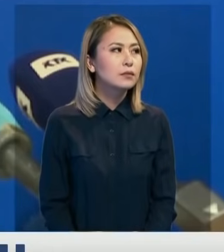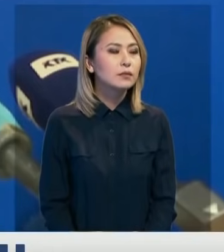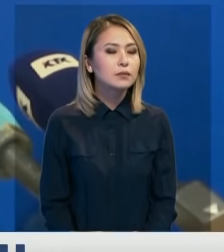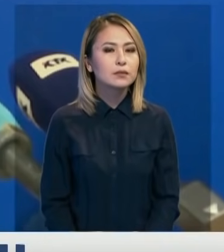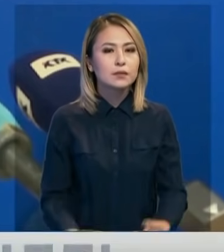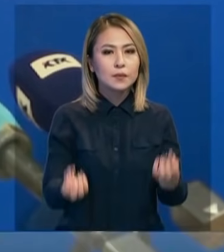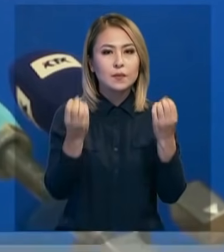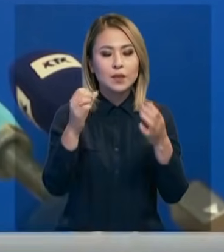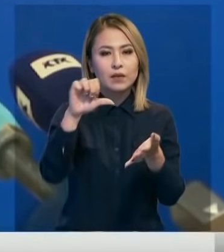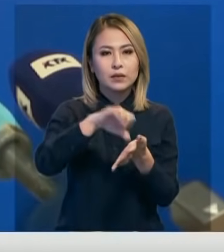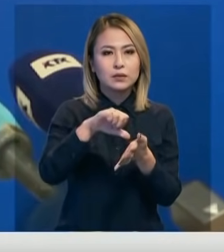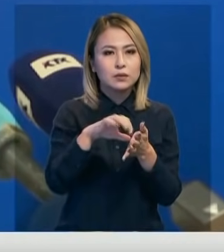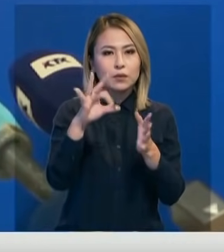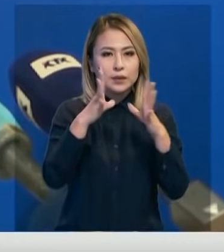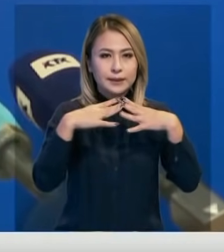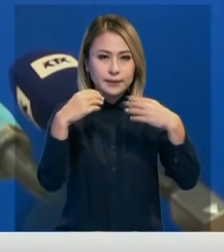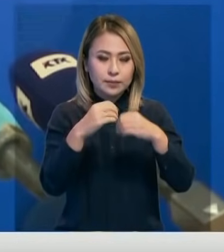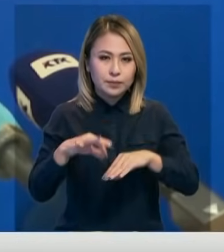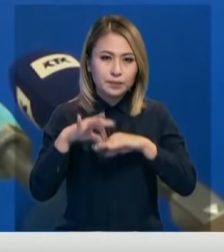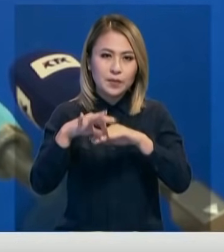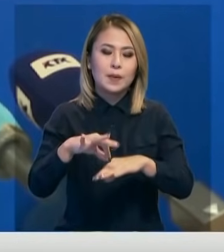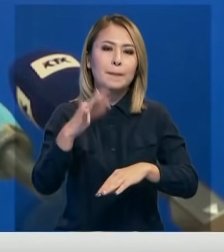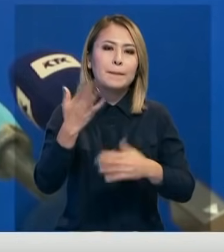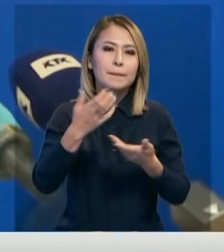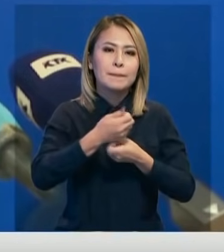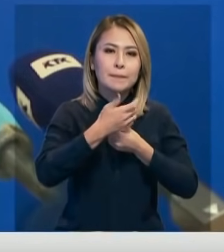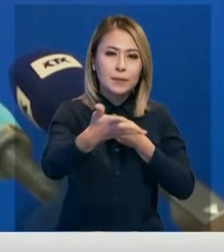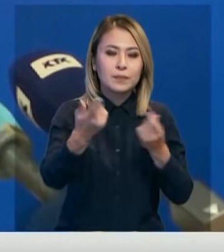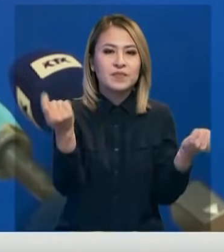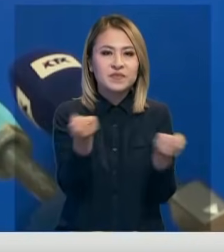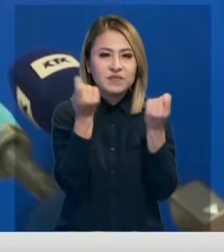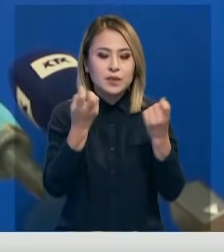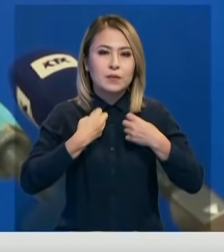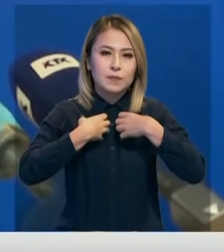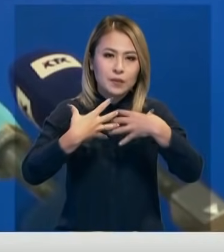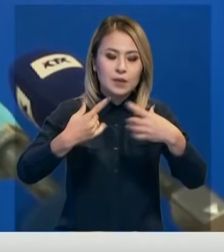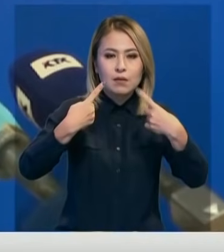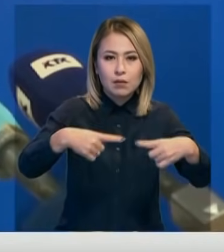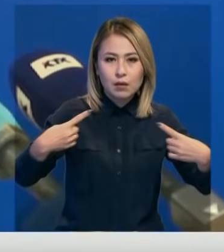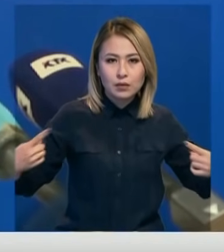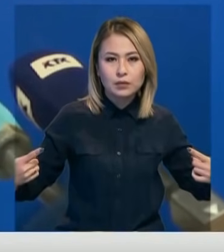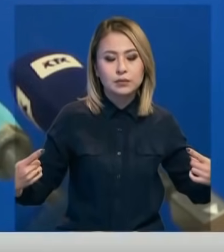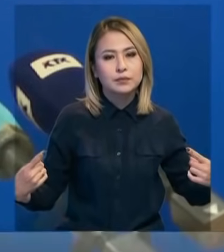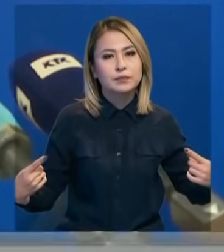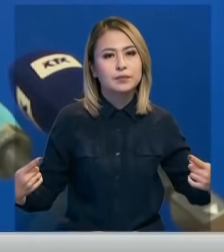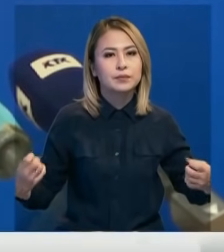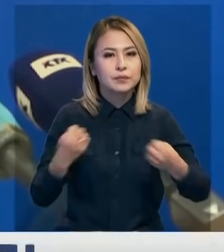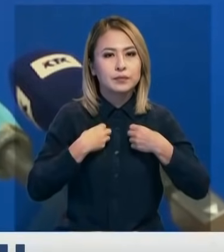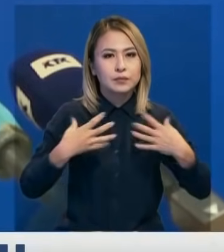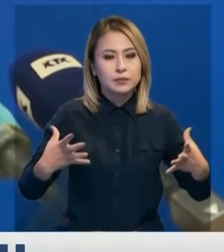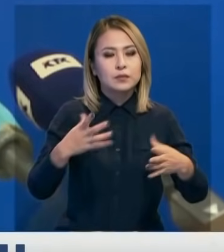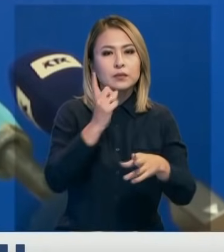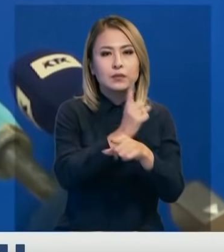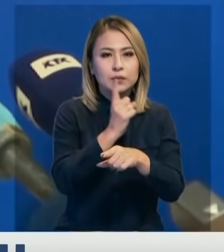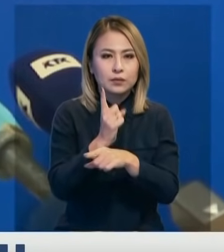Салтанатты еселік отбасылық іс-шаралар, яғни банкеттер, үйлену тойы, мерейтойлар сияқты мерекелерді өткізуге